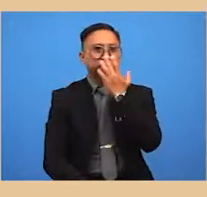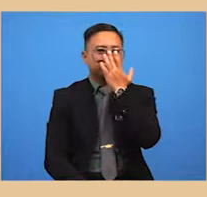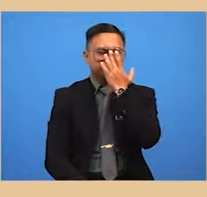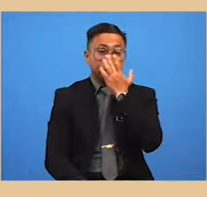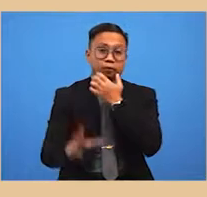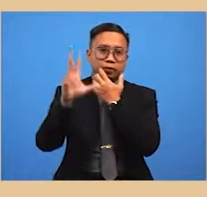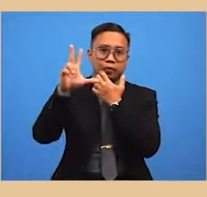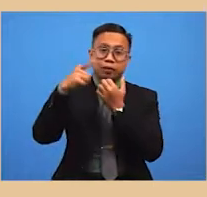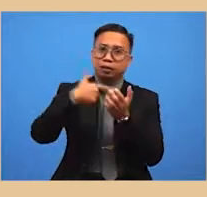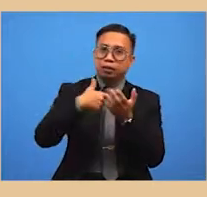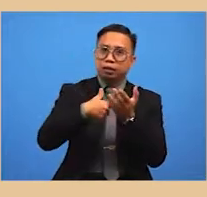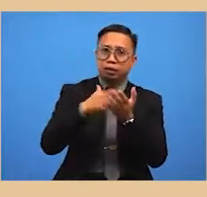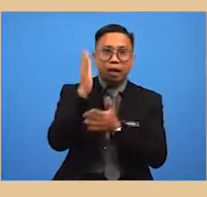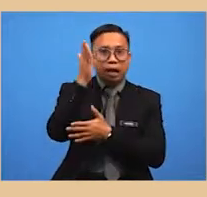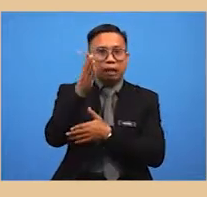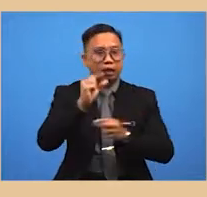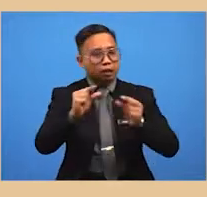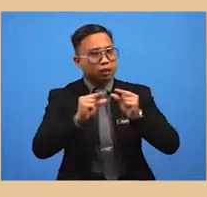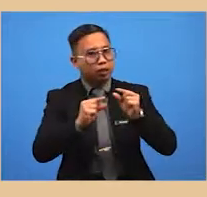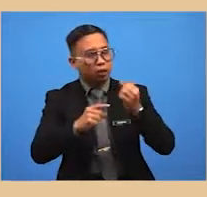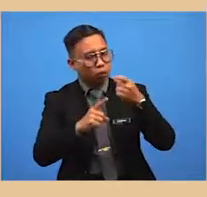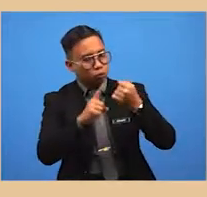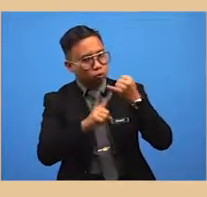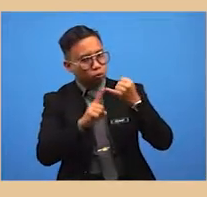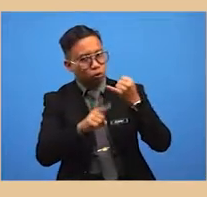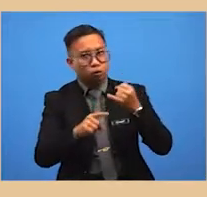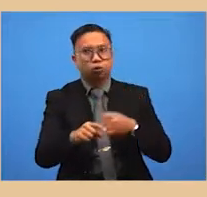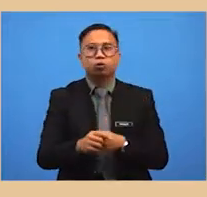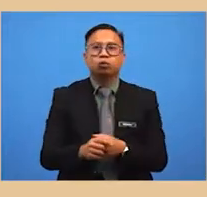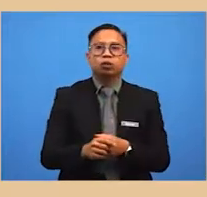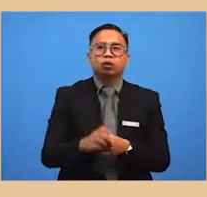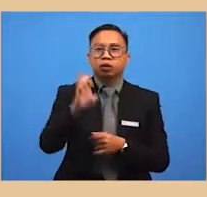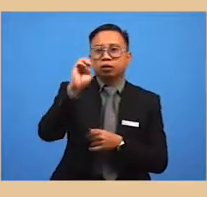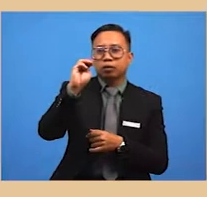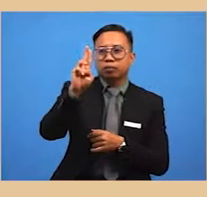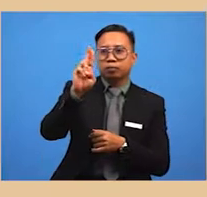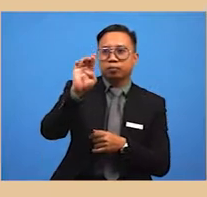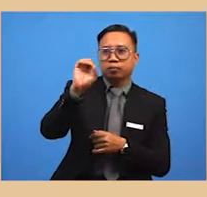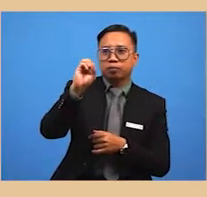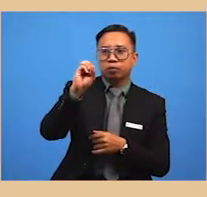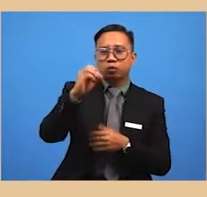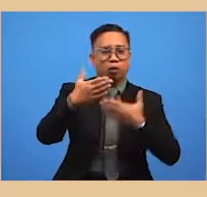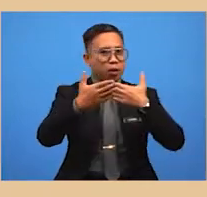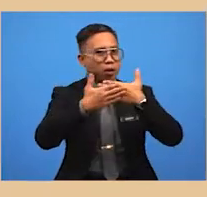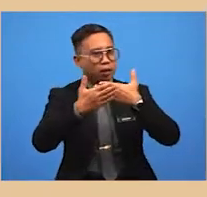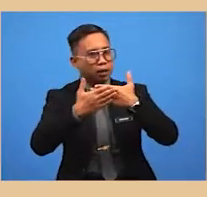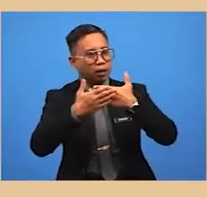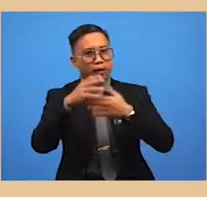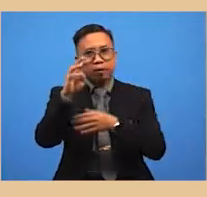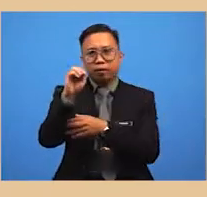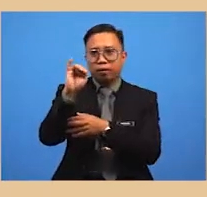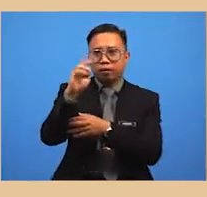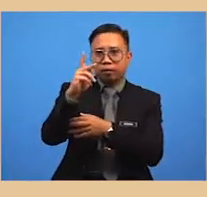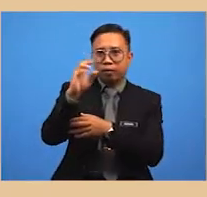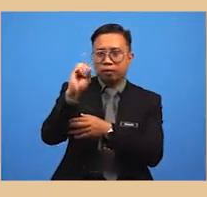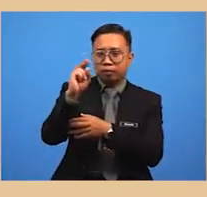3 lagi akan bergerak ke hujung pundi embrio yang berdekatan dengan mikropal.